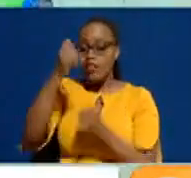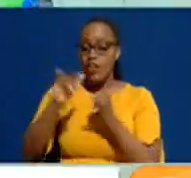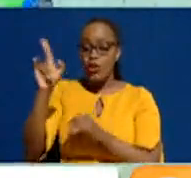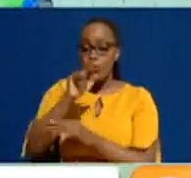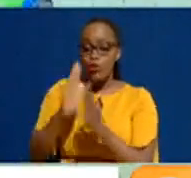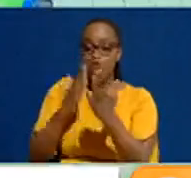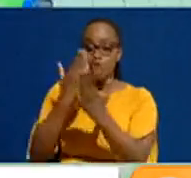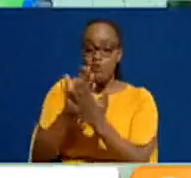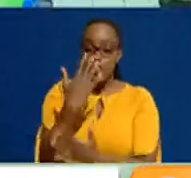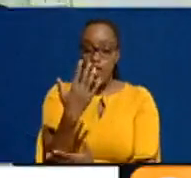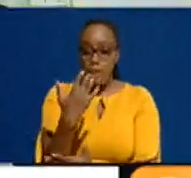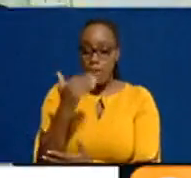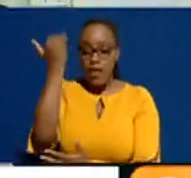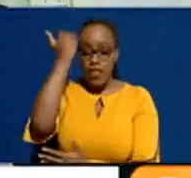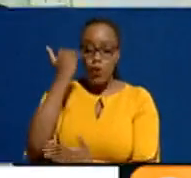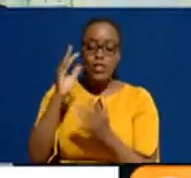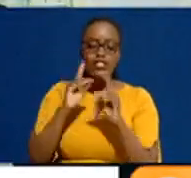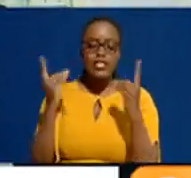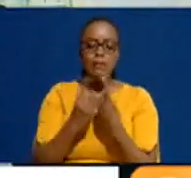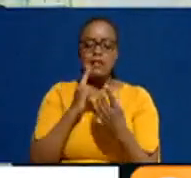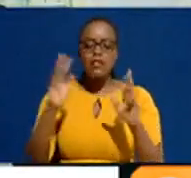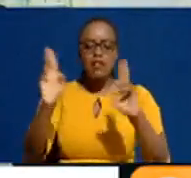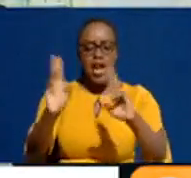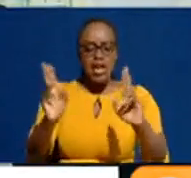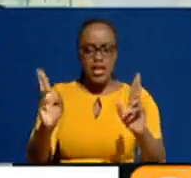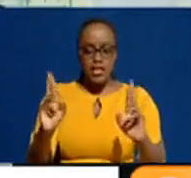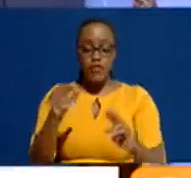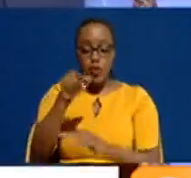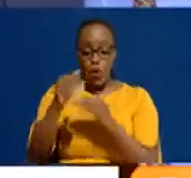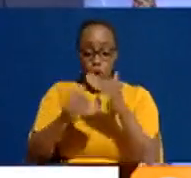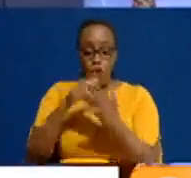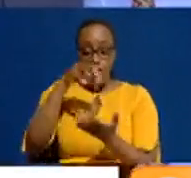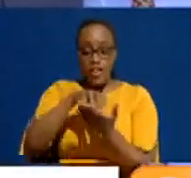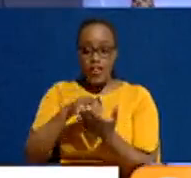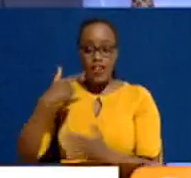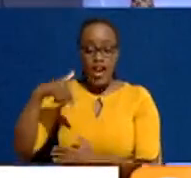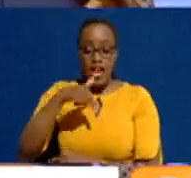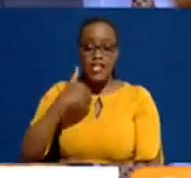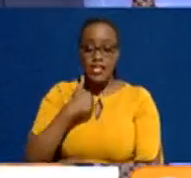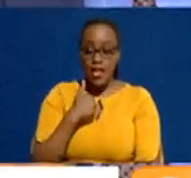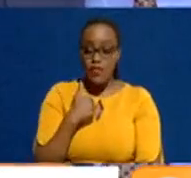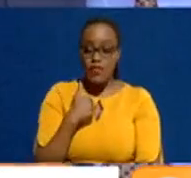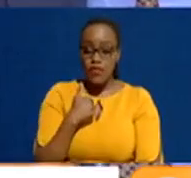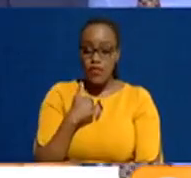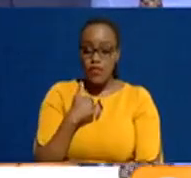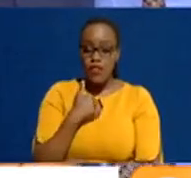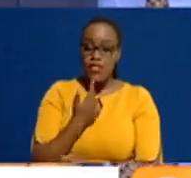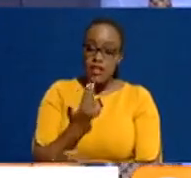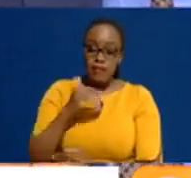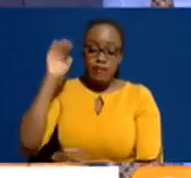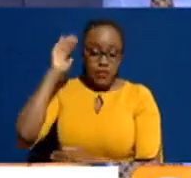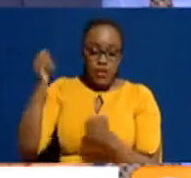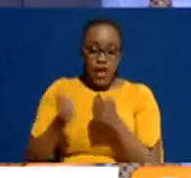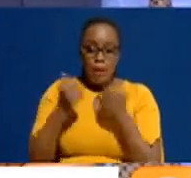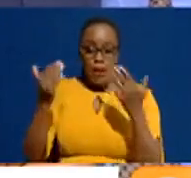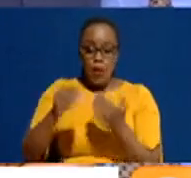kufanya hivyo. Idara ya mahakama ikisema imejiandaa na iko tayari kwa kesi hii. We are going to have the hearings happen here